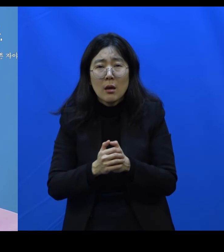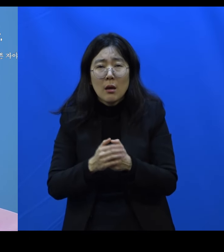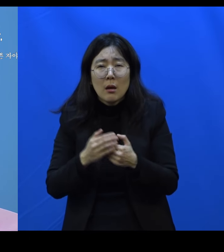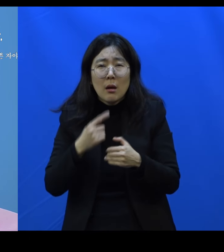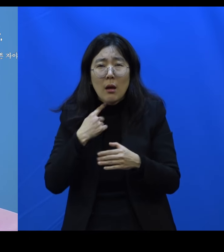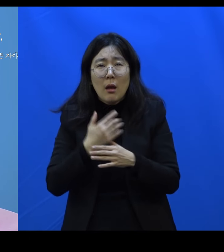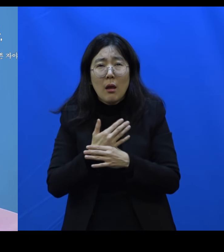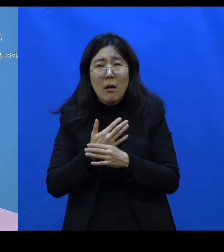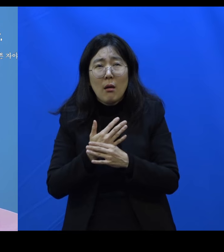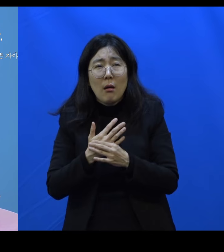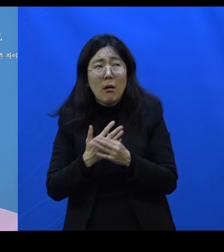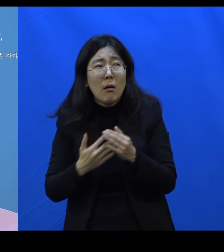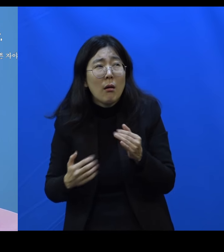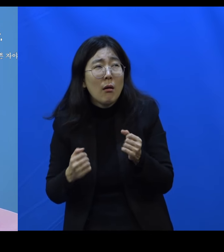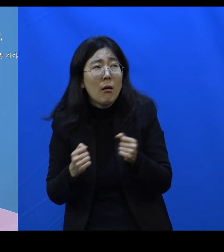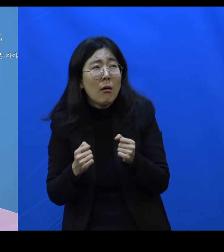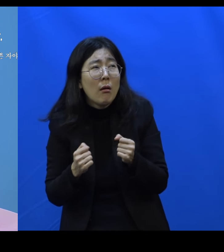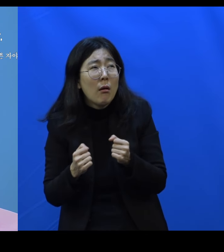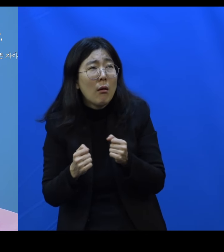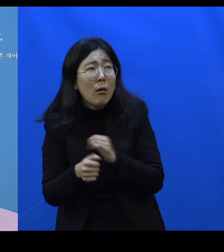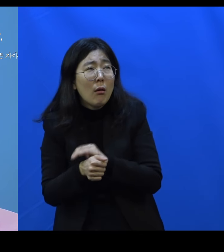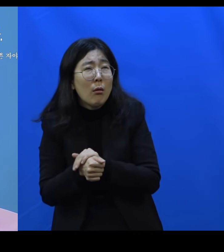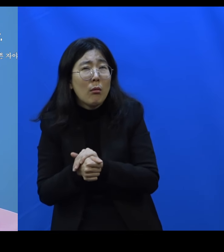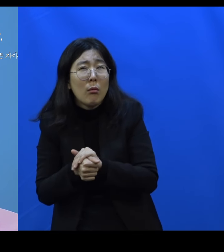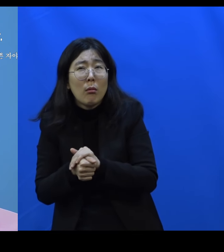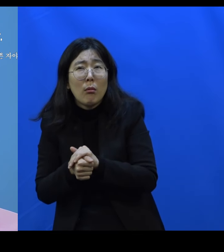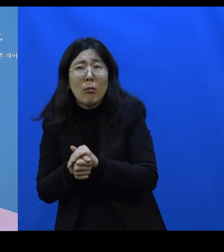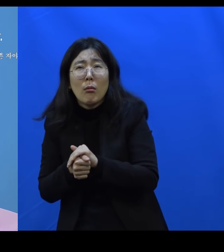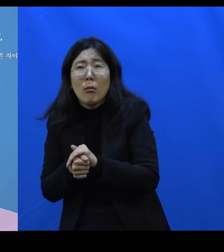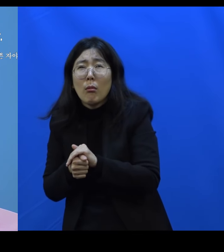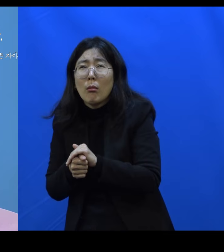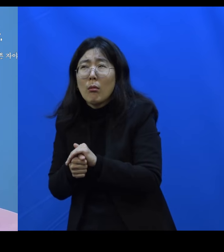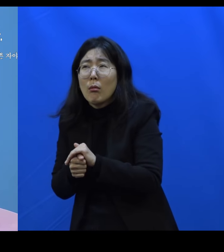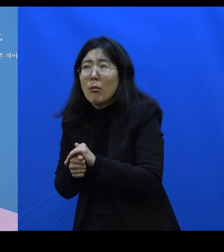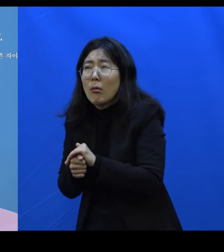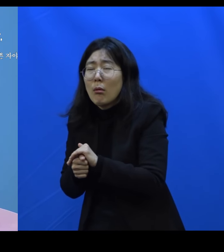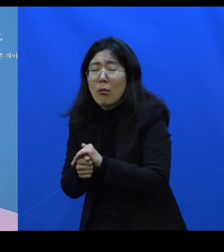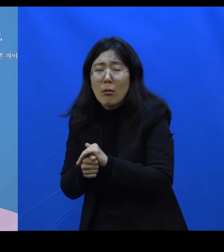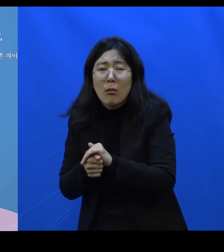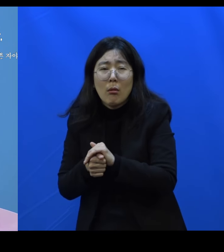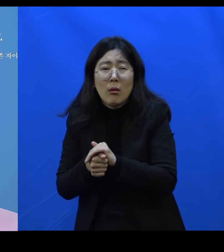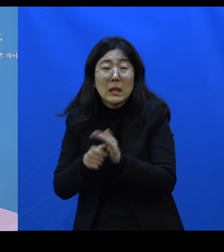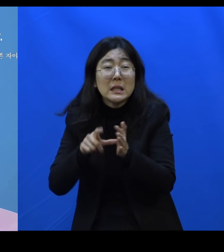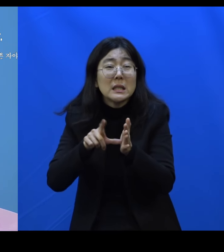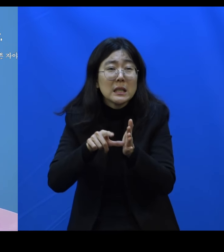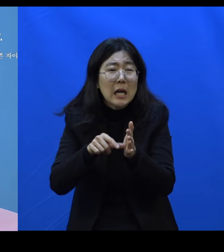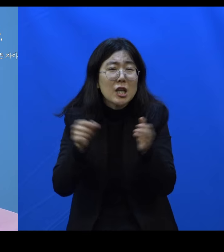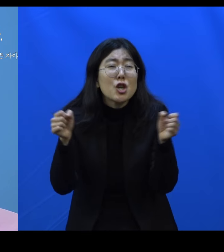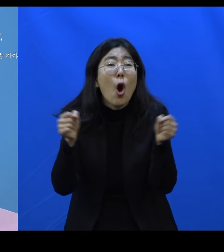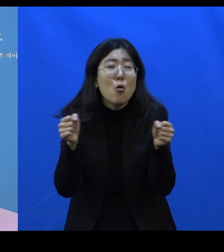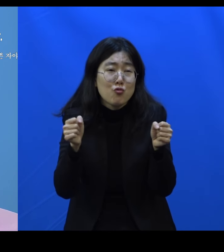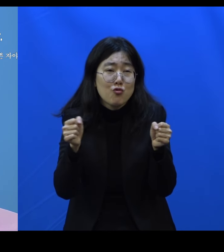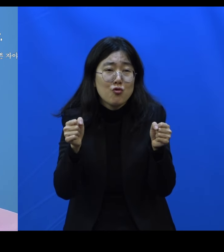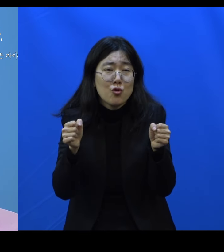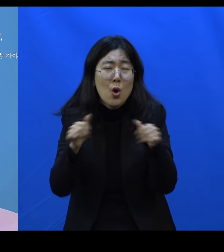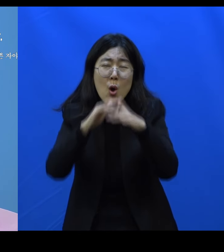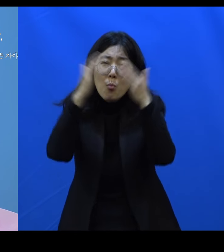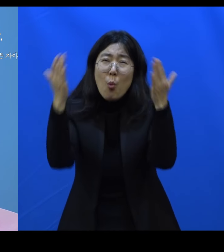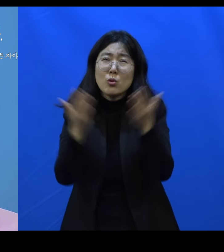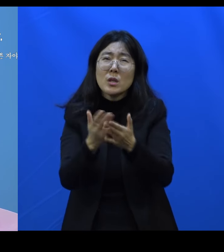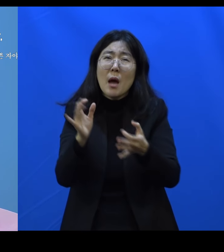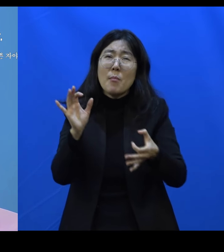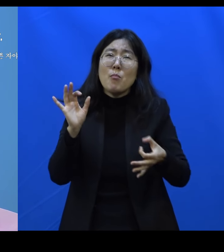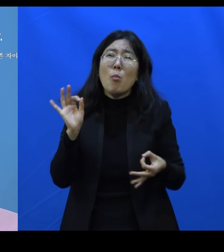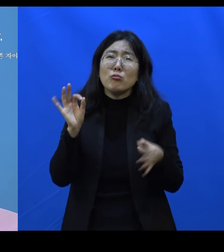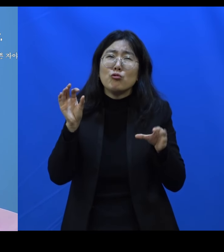무기력해집니다. 그리고 이 겨울은 아무 일도 일어나지 않는 것 같은 시기, 모든 게 멈춘 시간.